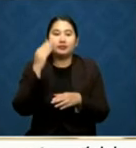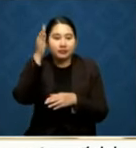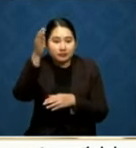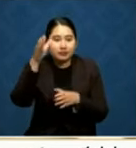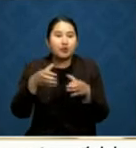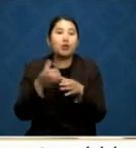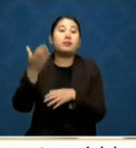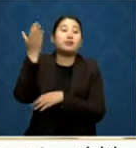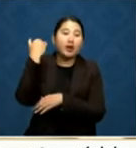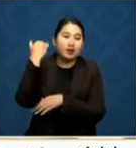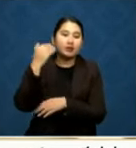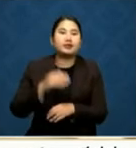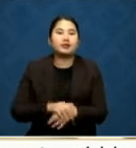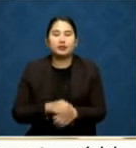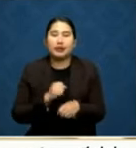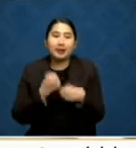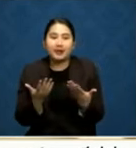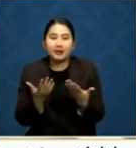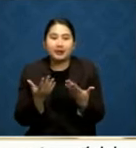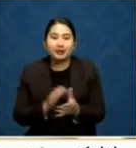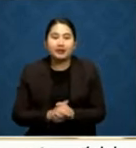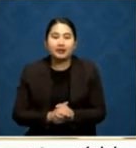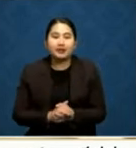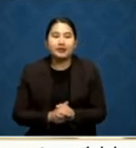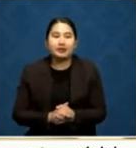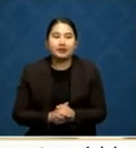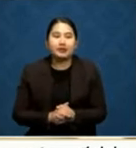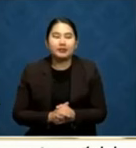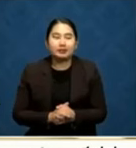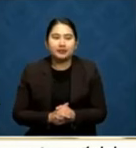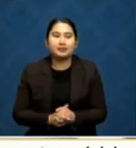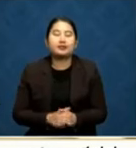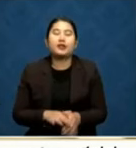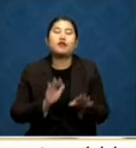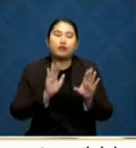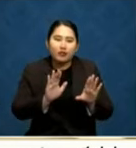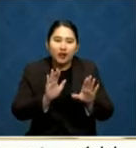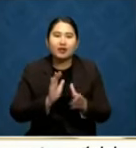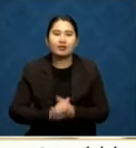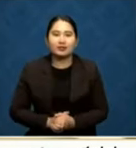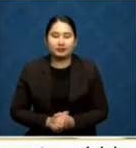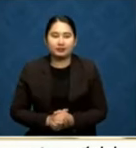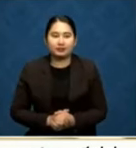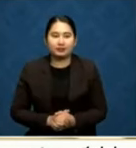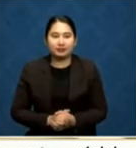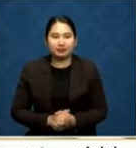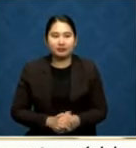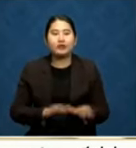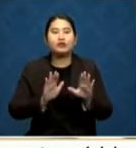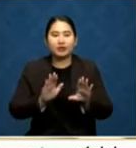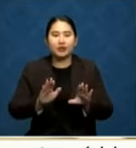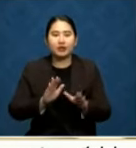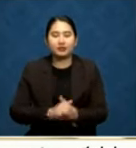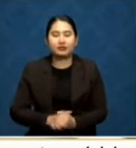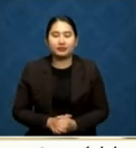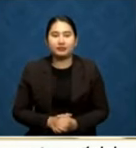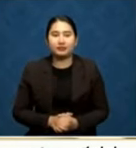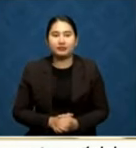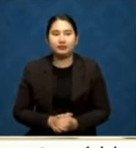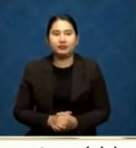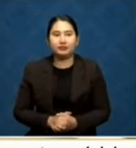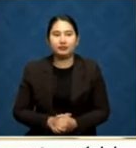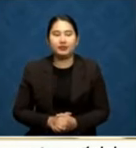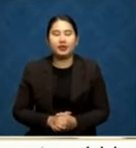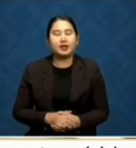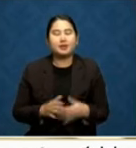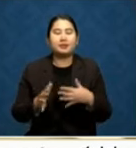อดีตอย่ไรไม่สามารจึงขอโดยสาร ท่านนะครับผมให้